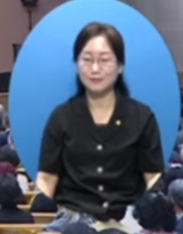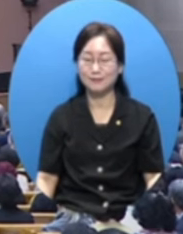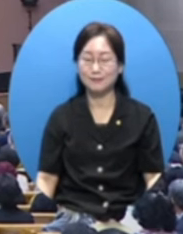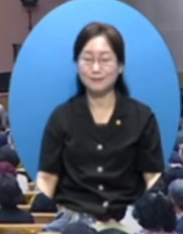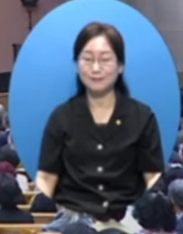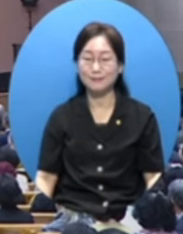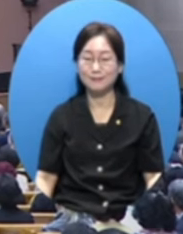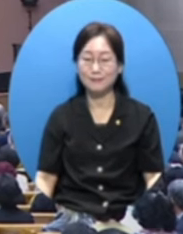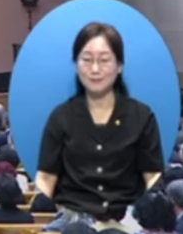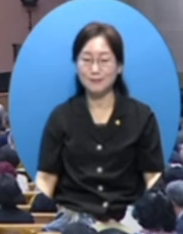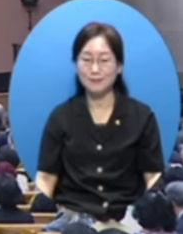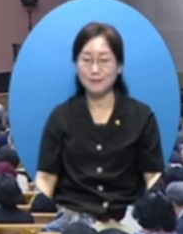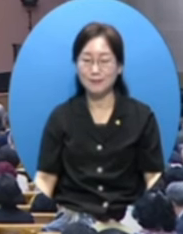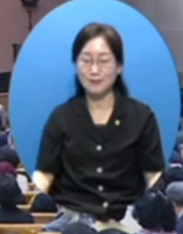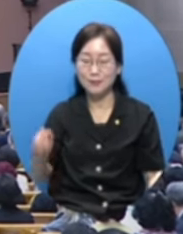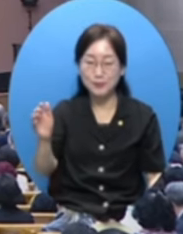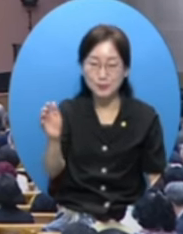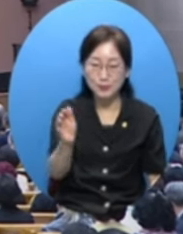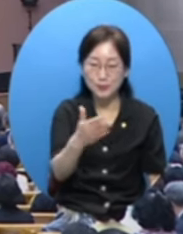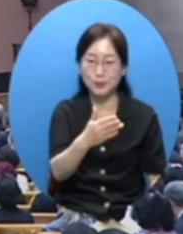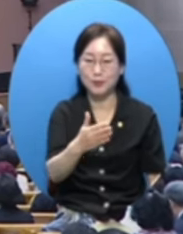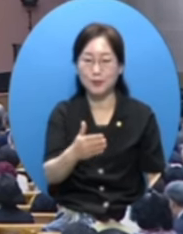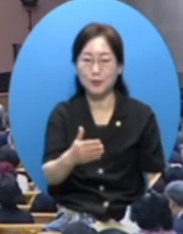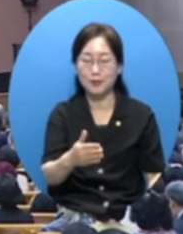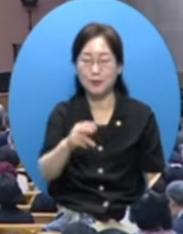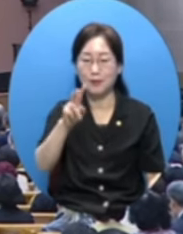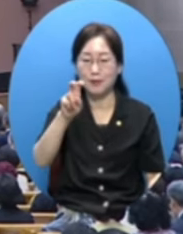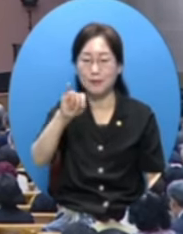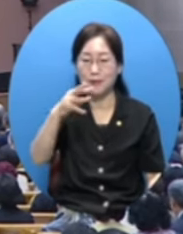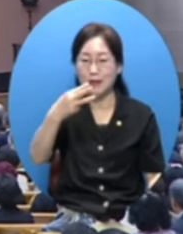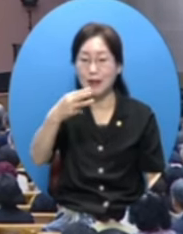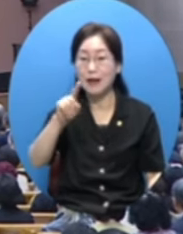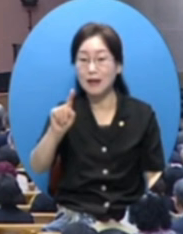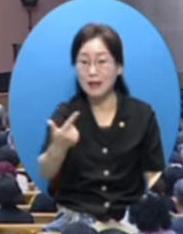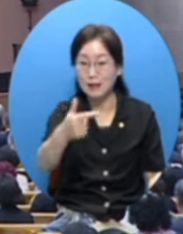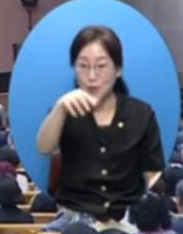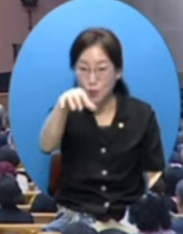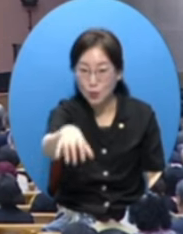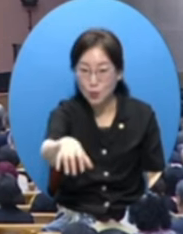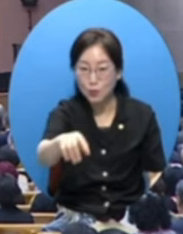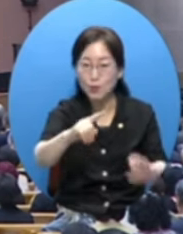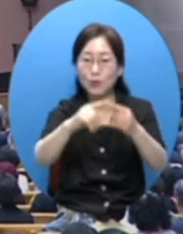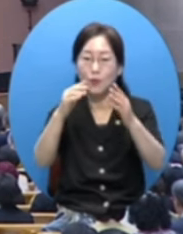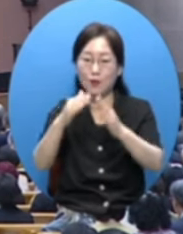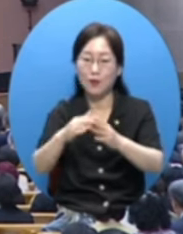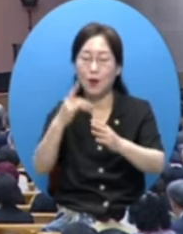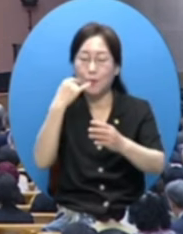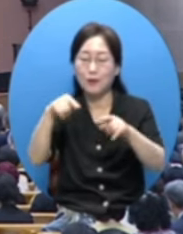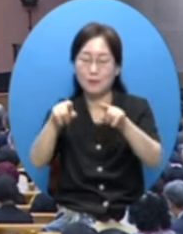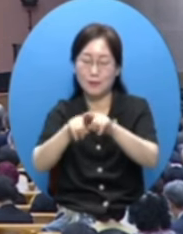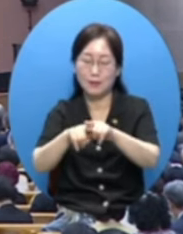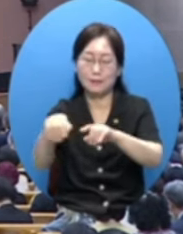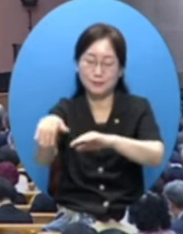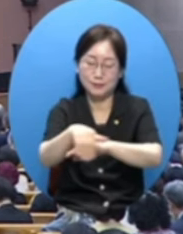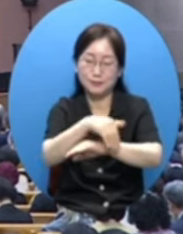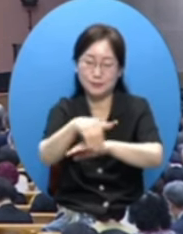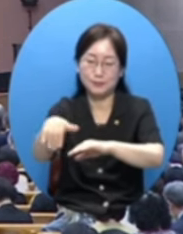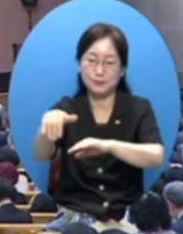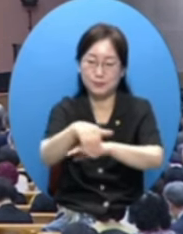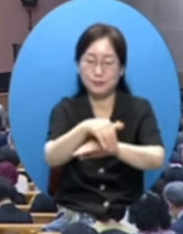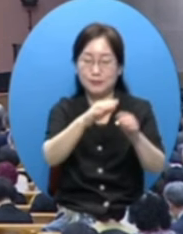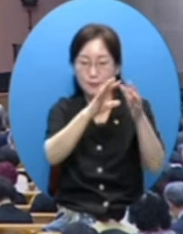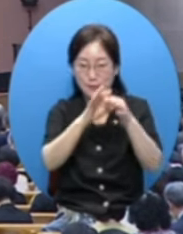그래서 그때로부터 밀란에 있는 교회 어머니와 같이 교회에 나와서 열심히 참석하기